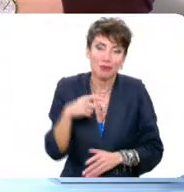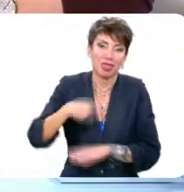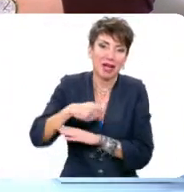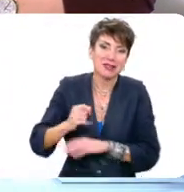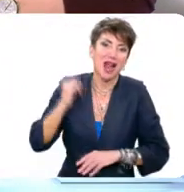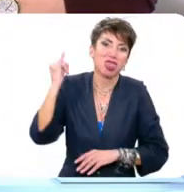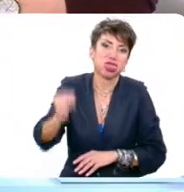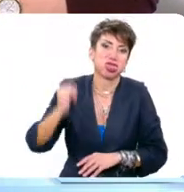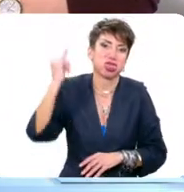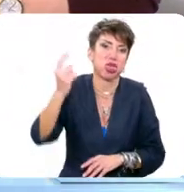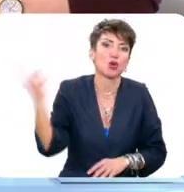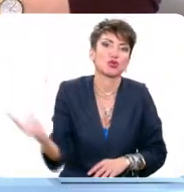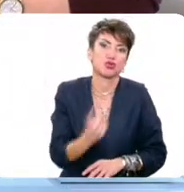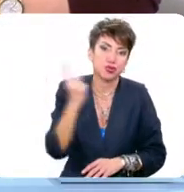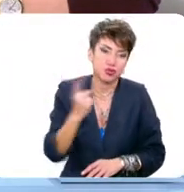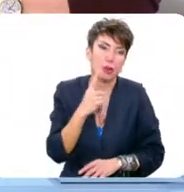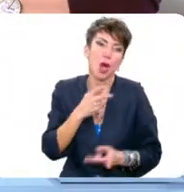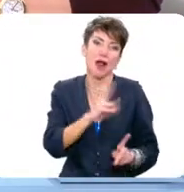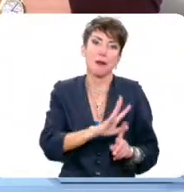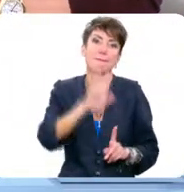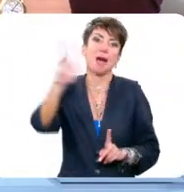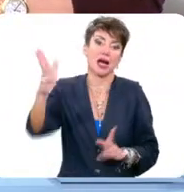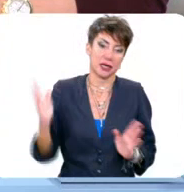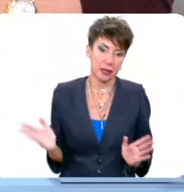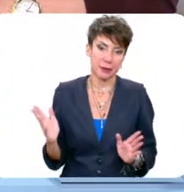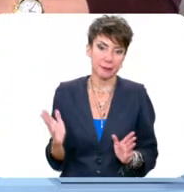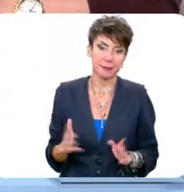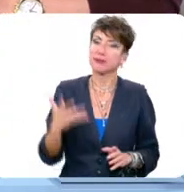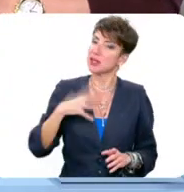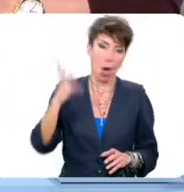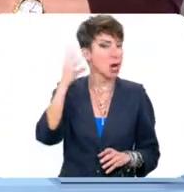Αυτός ο άνθρωπος θα του άρεσε να το κάνουν στο παιδί του?